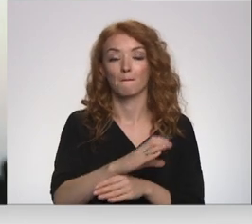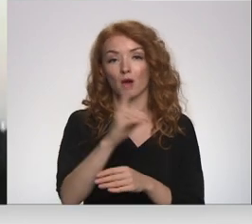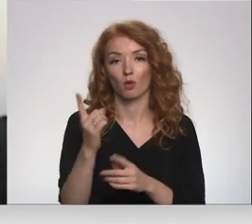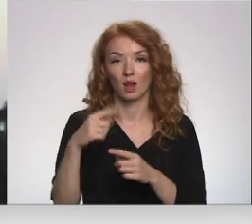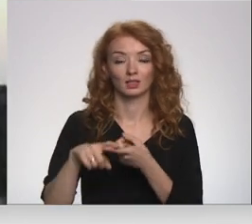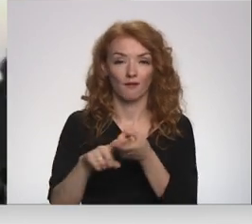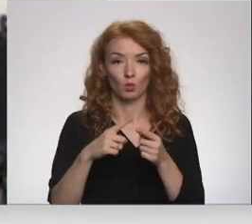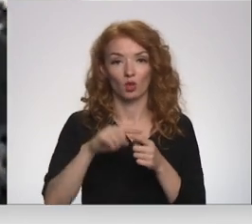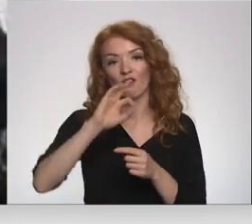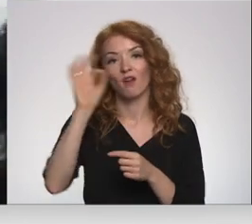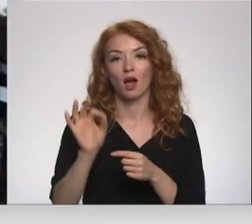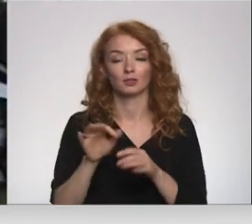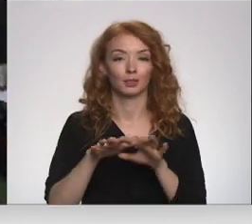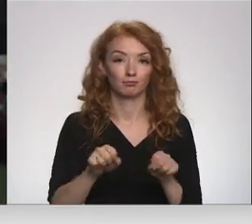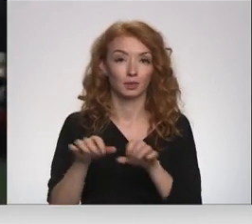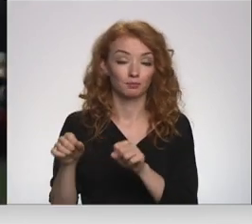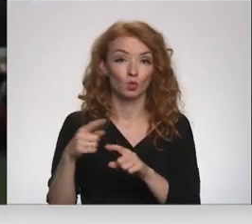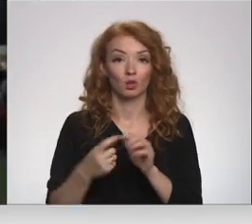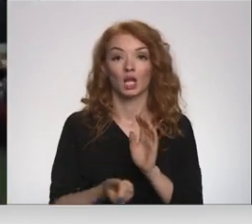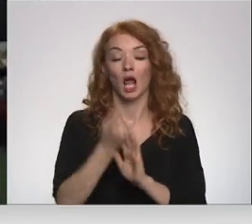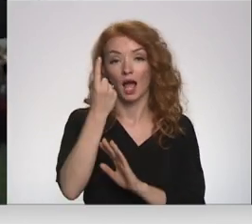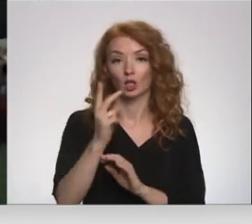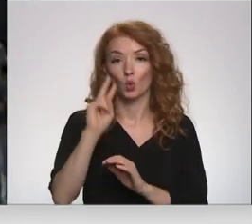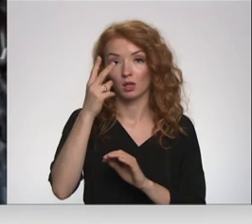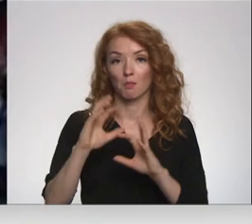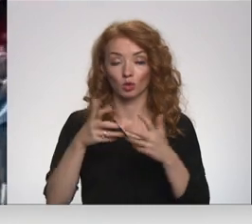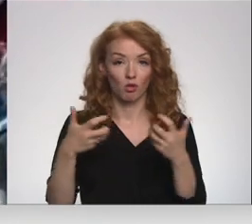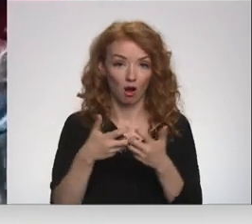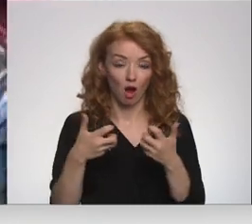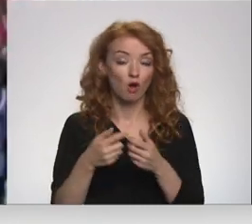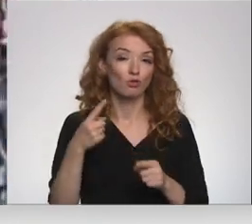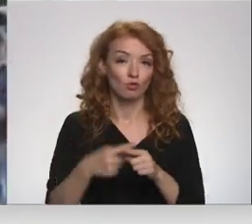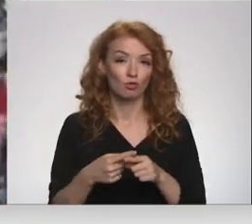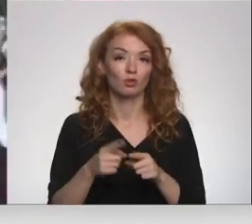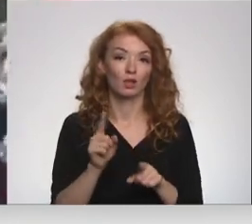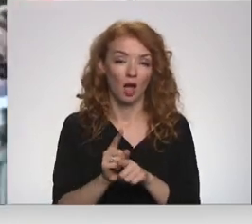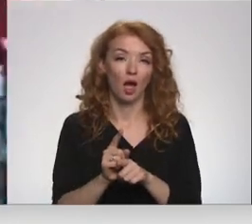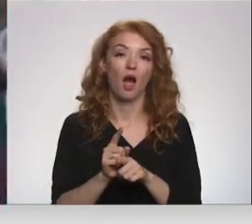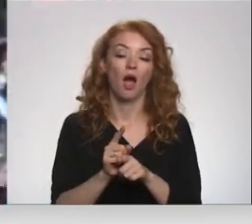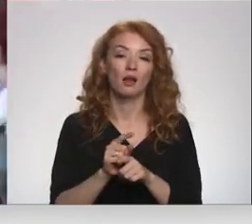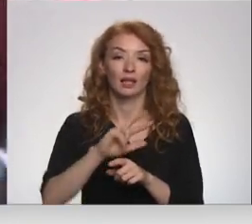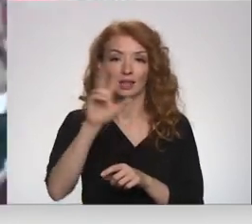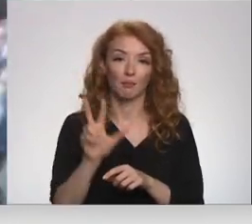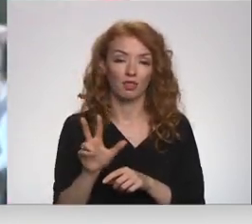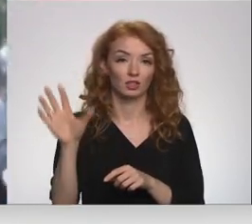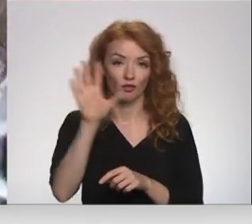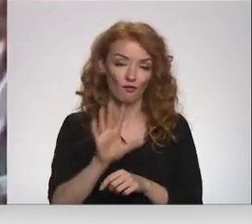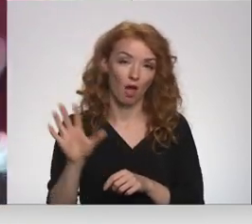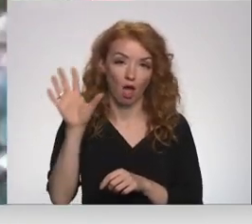Vācijas ietekmes sfēras, noveda pie Otrā pasaules kara uzsākšanas, kā arī pie triju Baltijas valstu – Igaunijas,